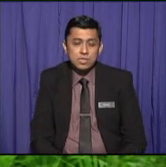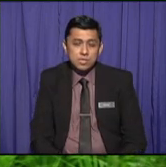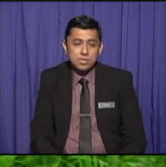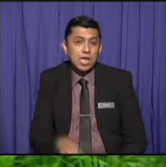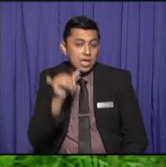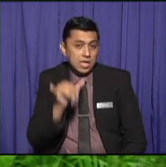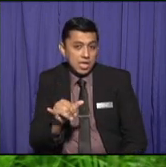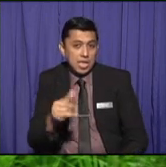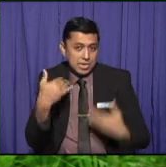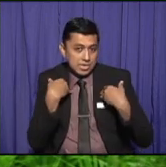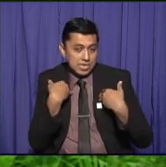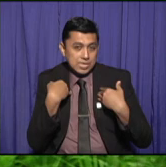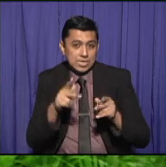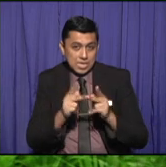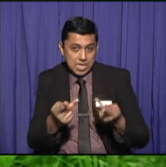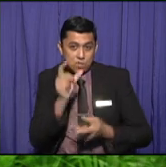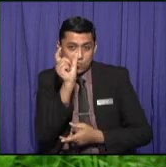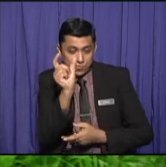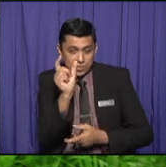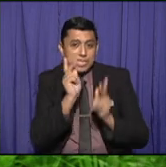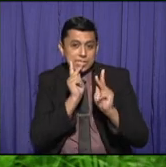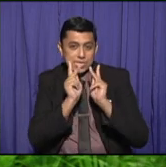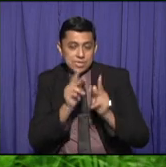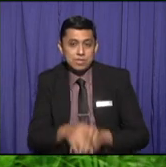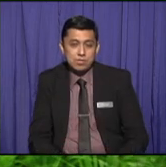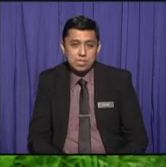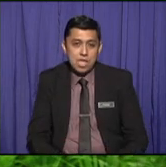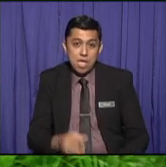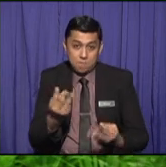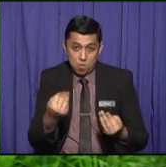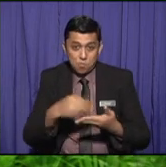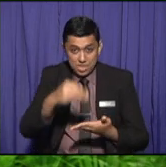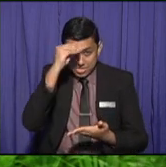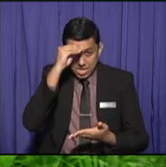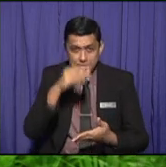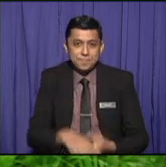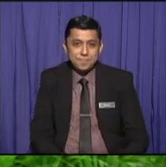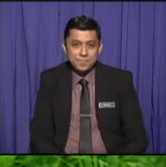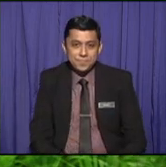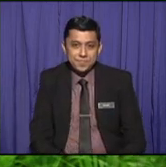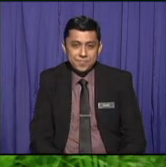Ya, ada kad suku kata. Adik-adik nak belajar suku kata?